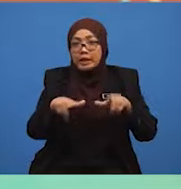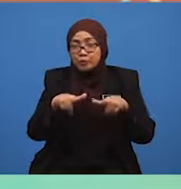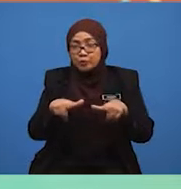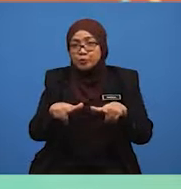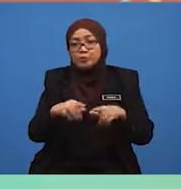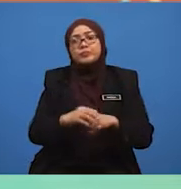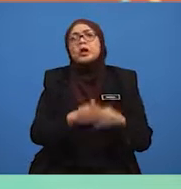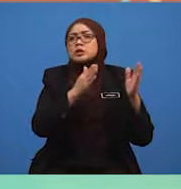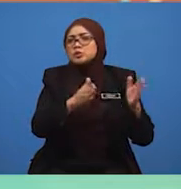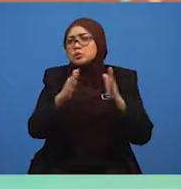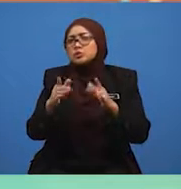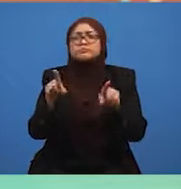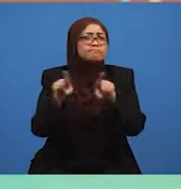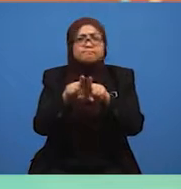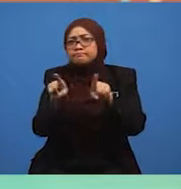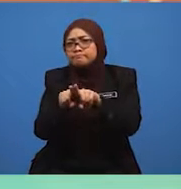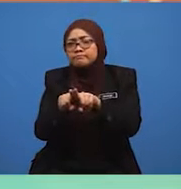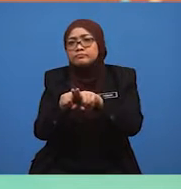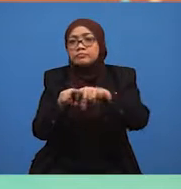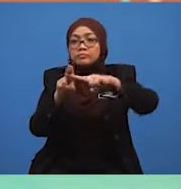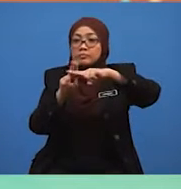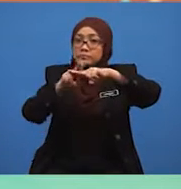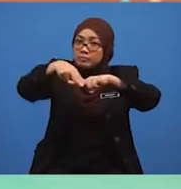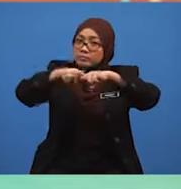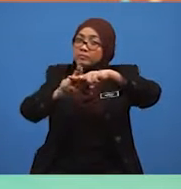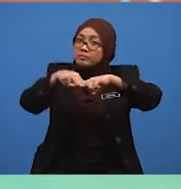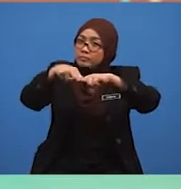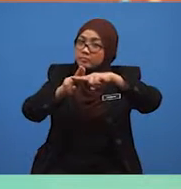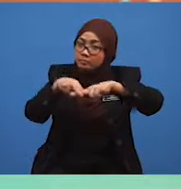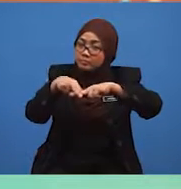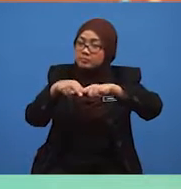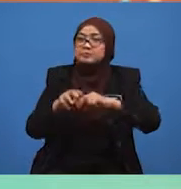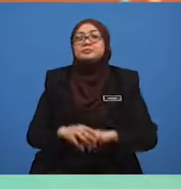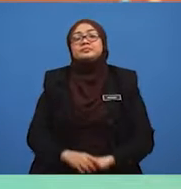ini seperti sebuah jongkang-jongki, ya.